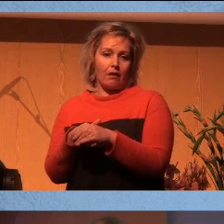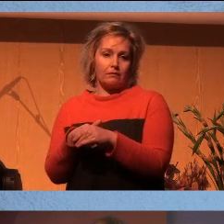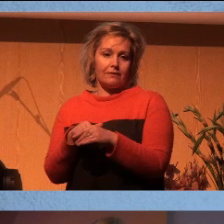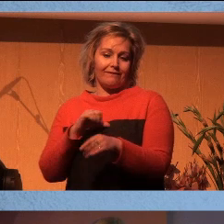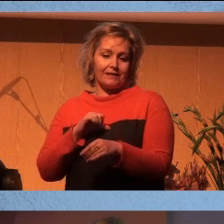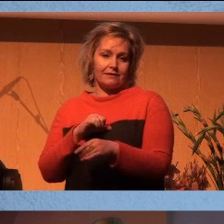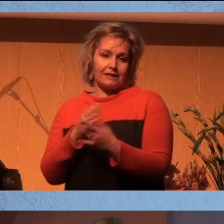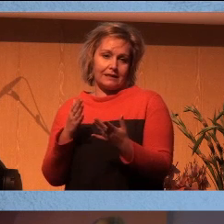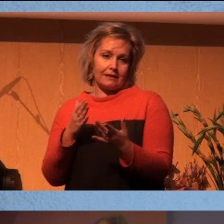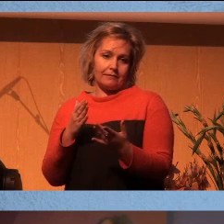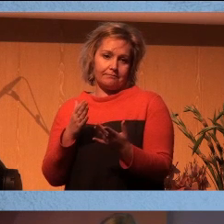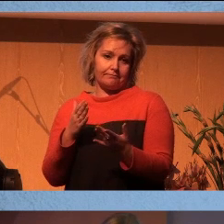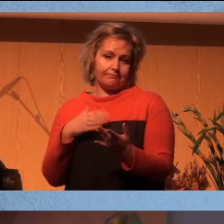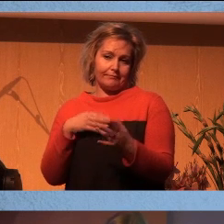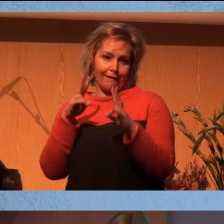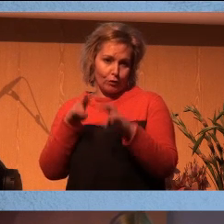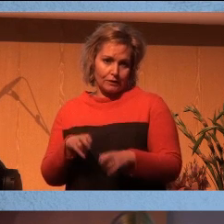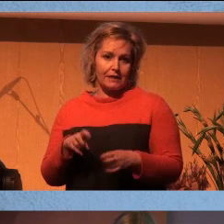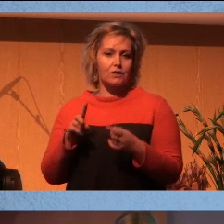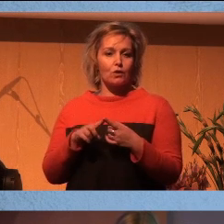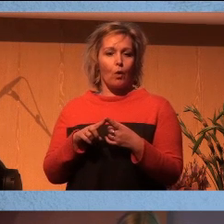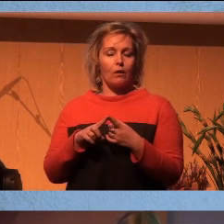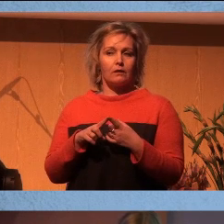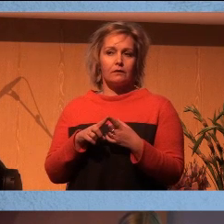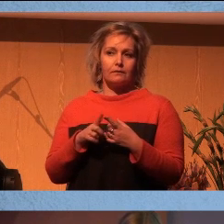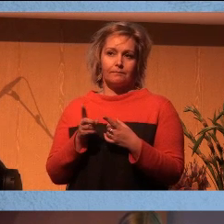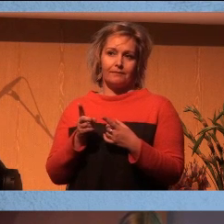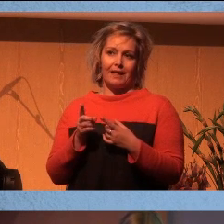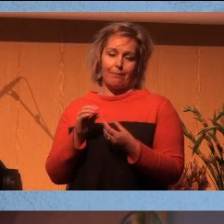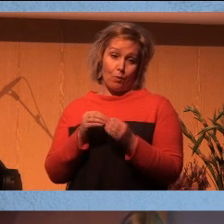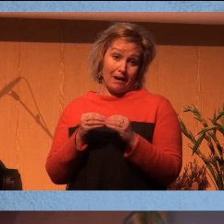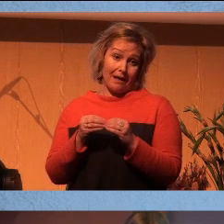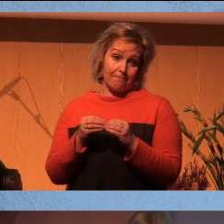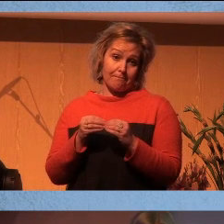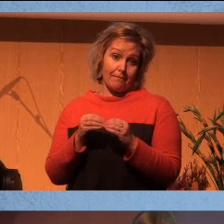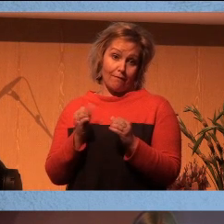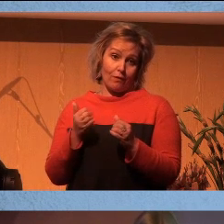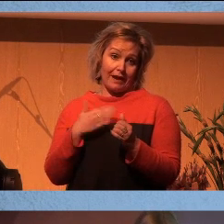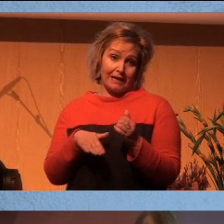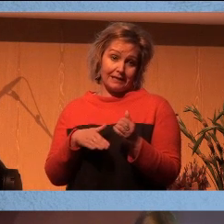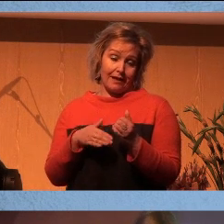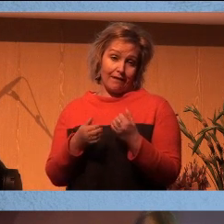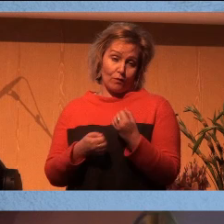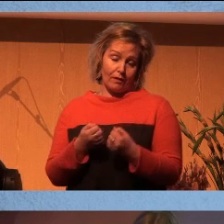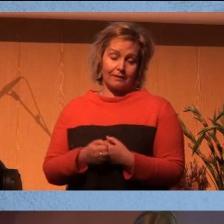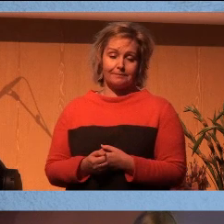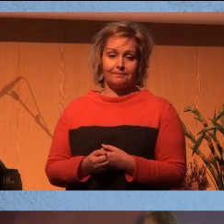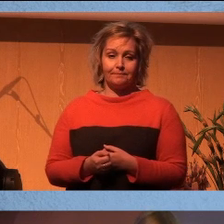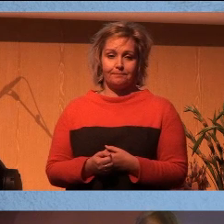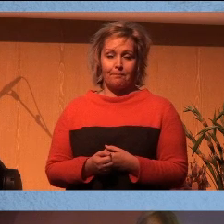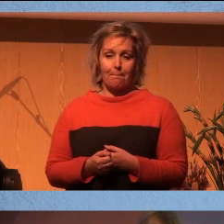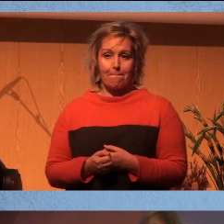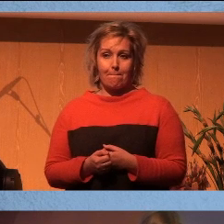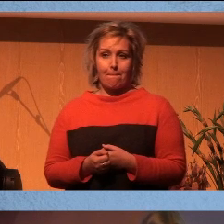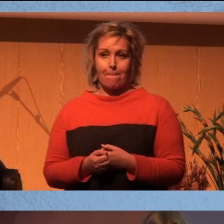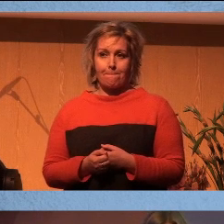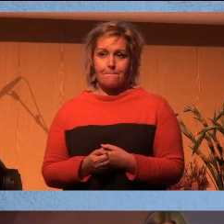slike forsøk. Og det et problem for helsetjenesten.